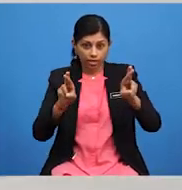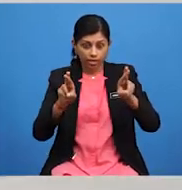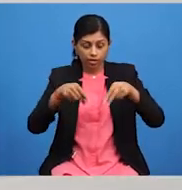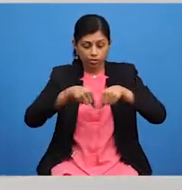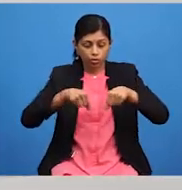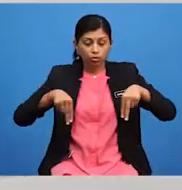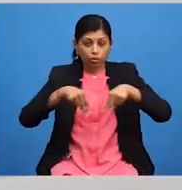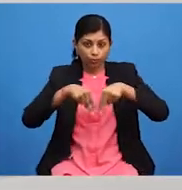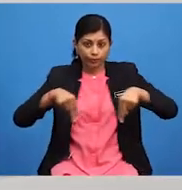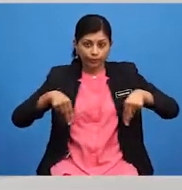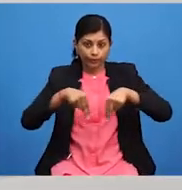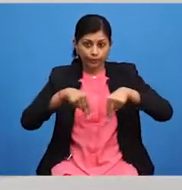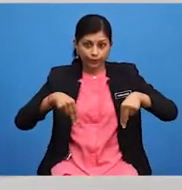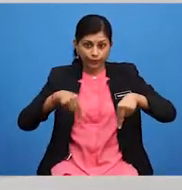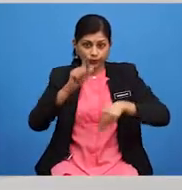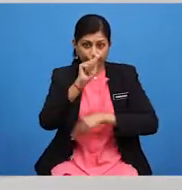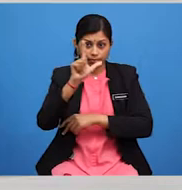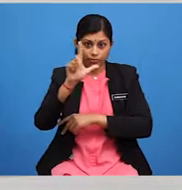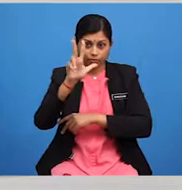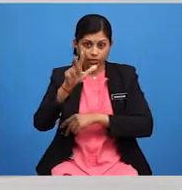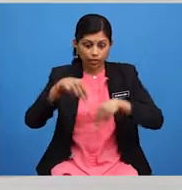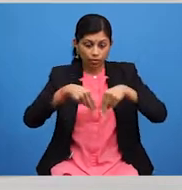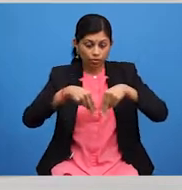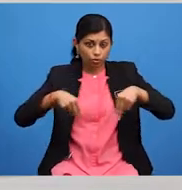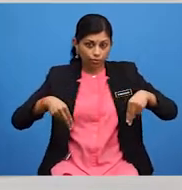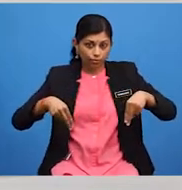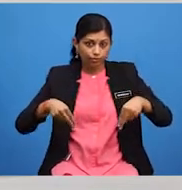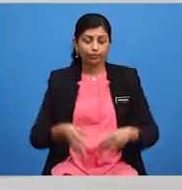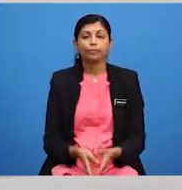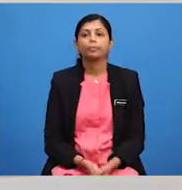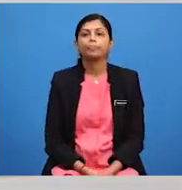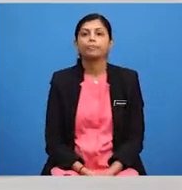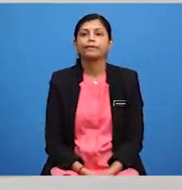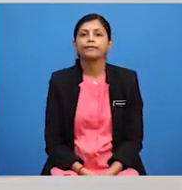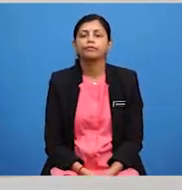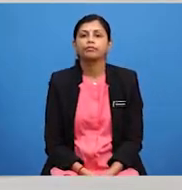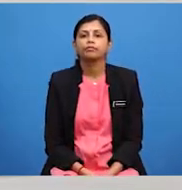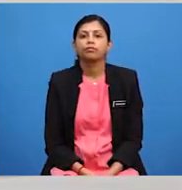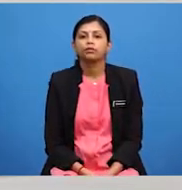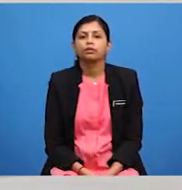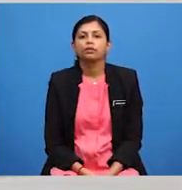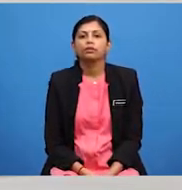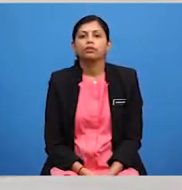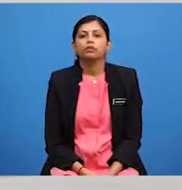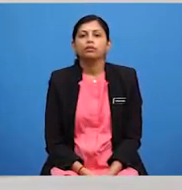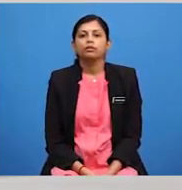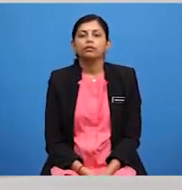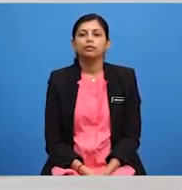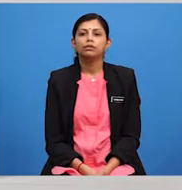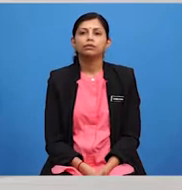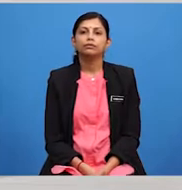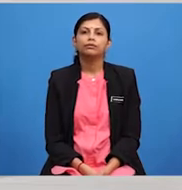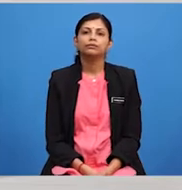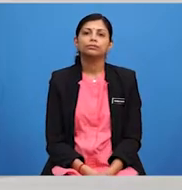Bermula dari titik 2, murid-murid ukur tinggi objek dengan ukuran yang